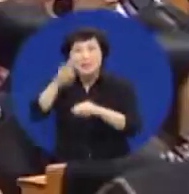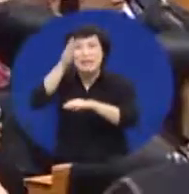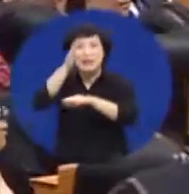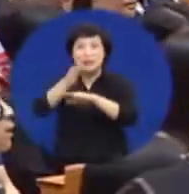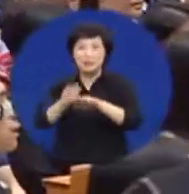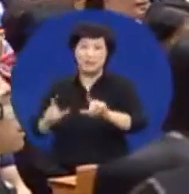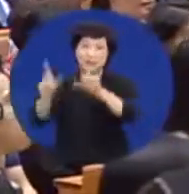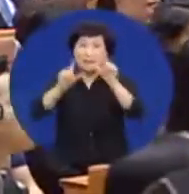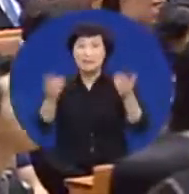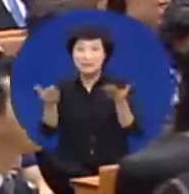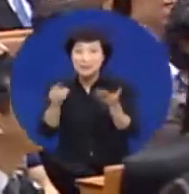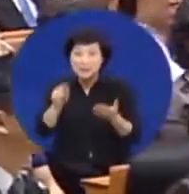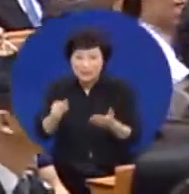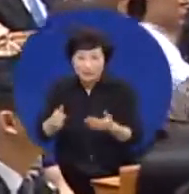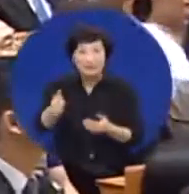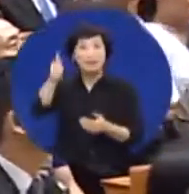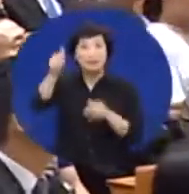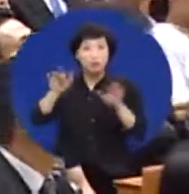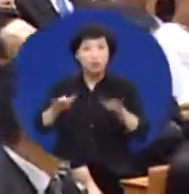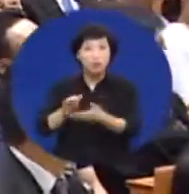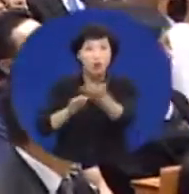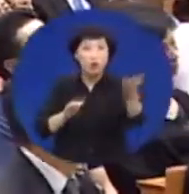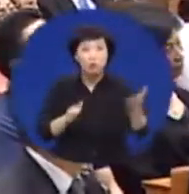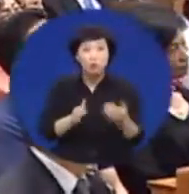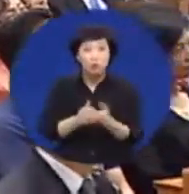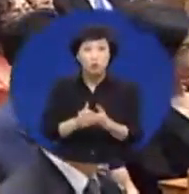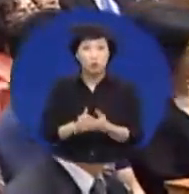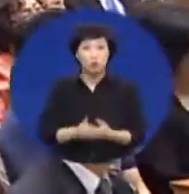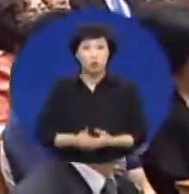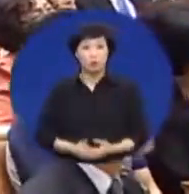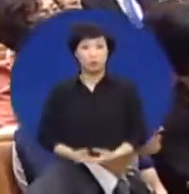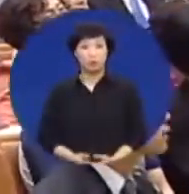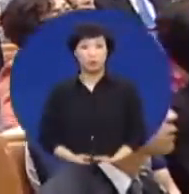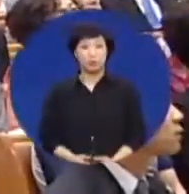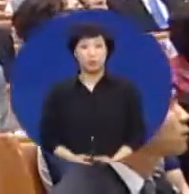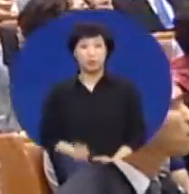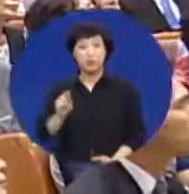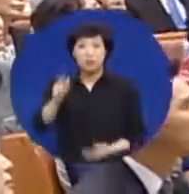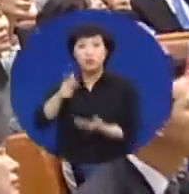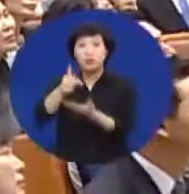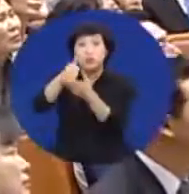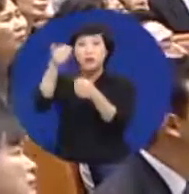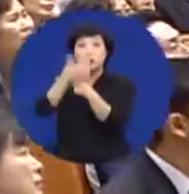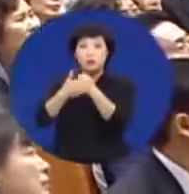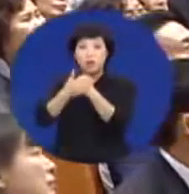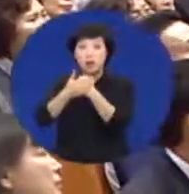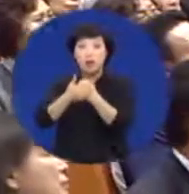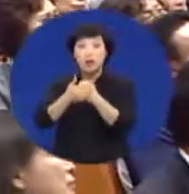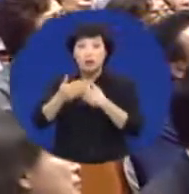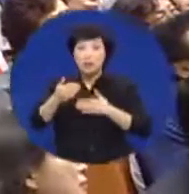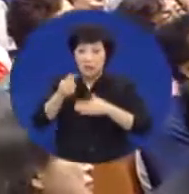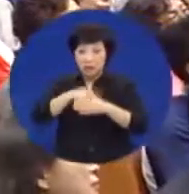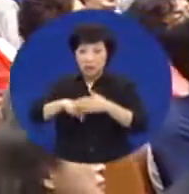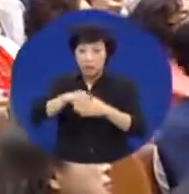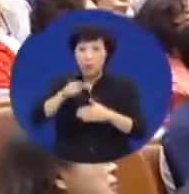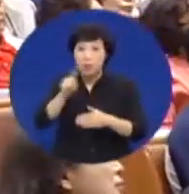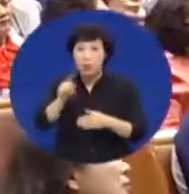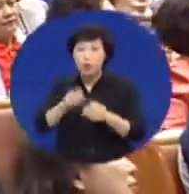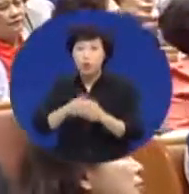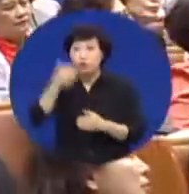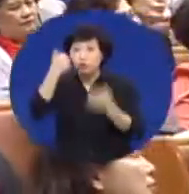거야. 근데 누가 말하건들 이 은혜가 내게서 무슨